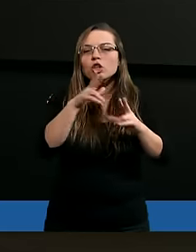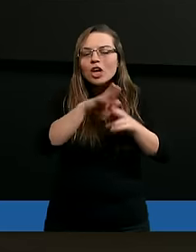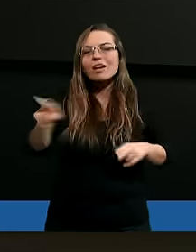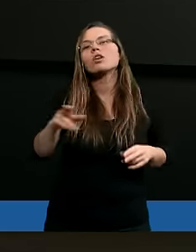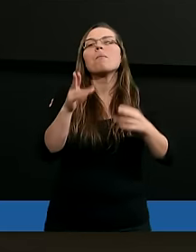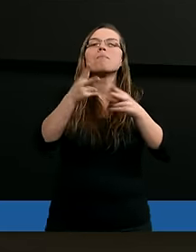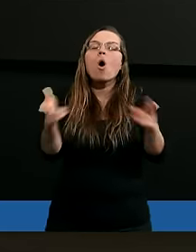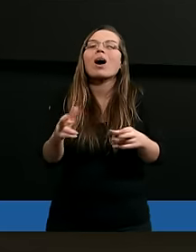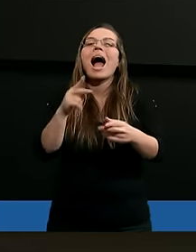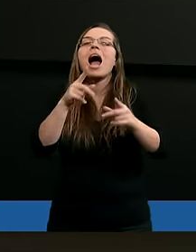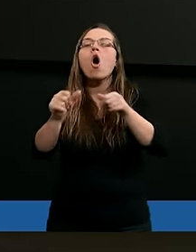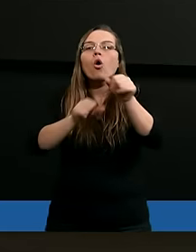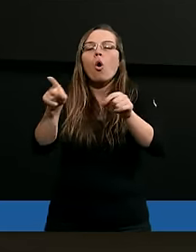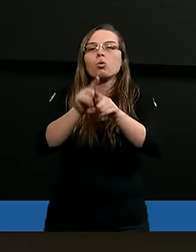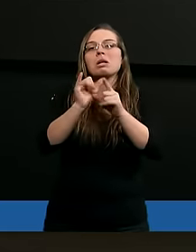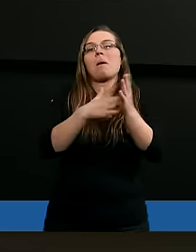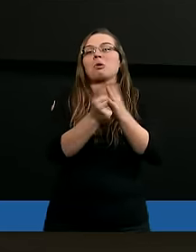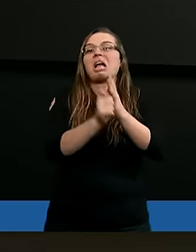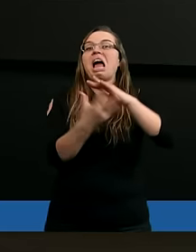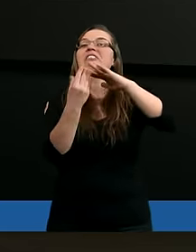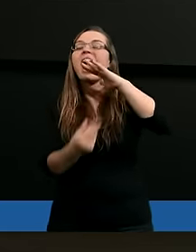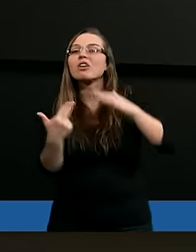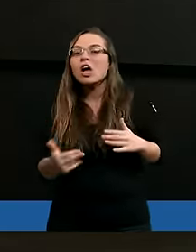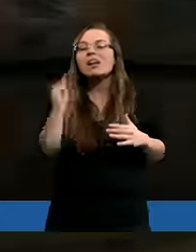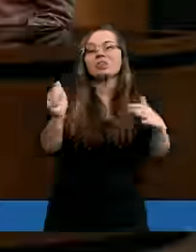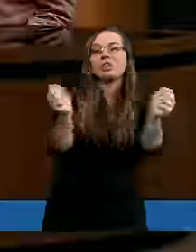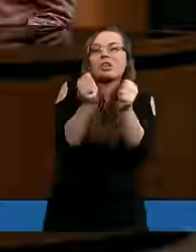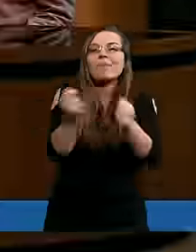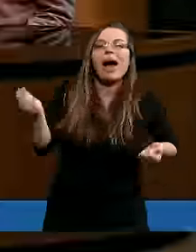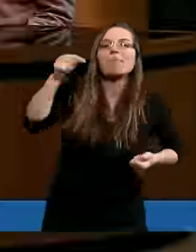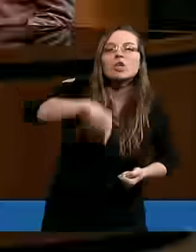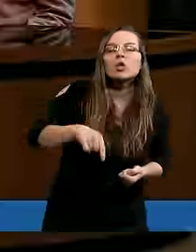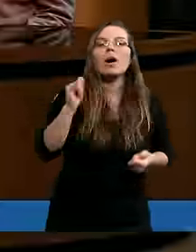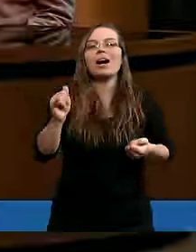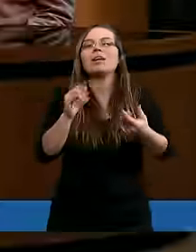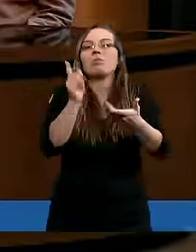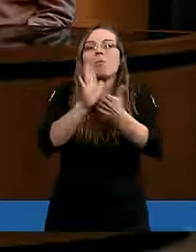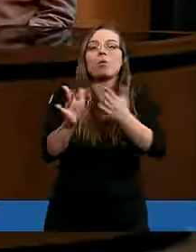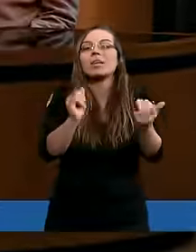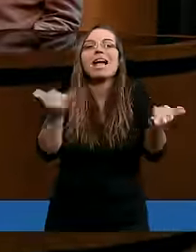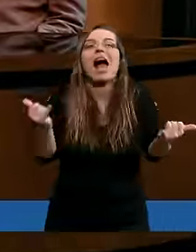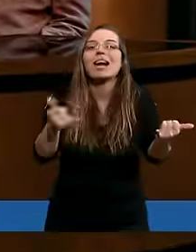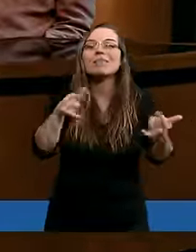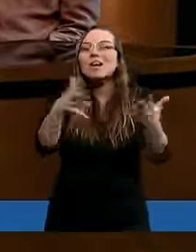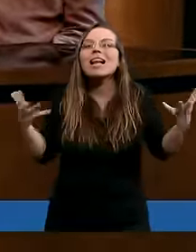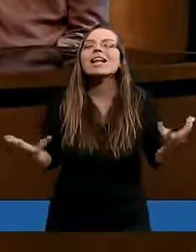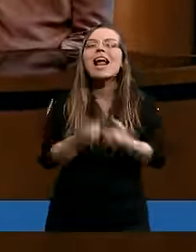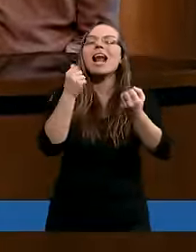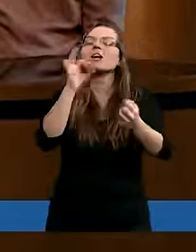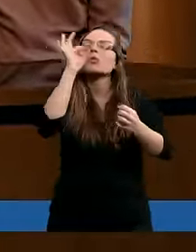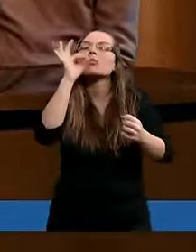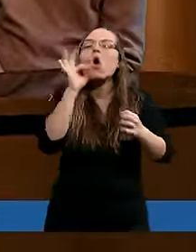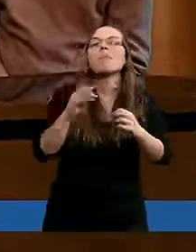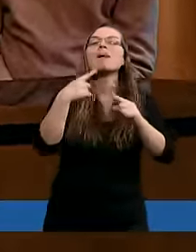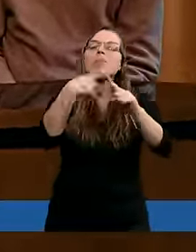roku. Sama jesień i to jeszcze zima przyszła. Powiedzcie, jak znaleźć jakiś